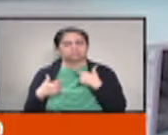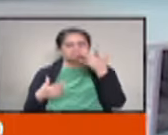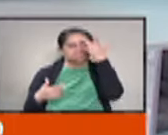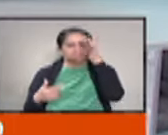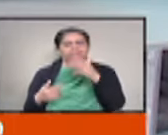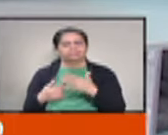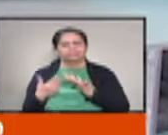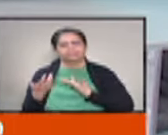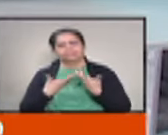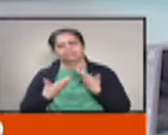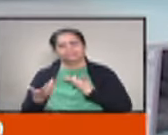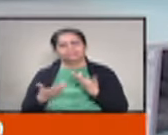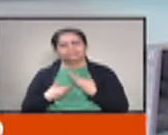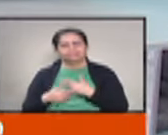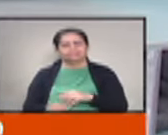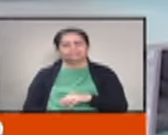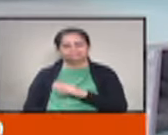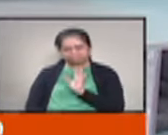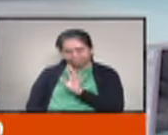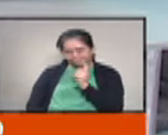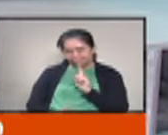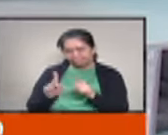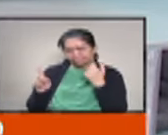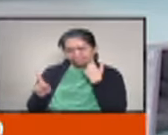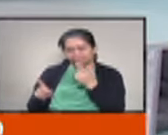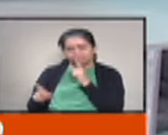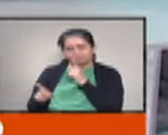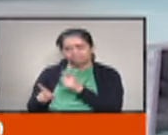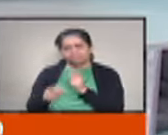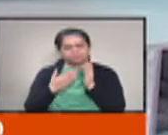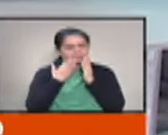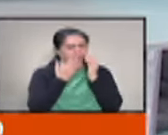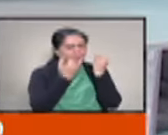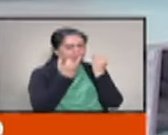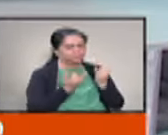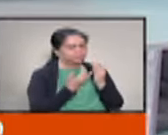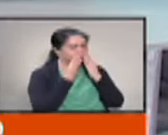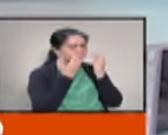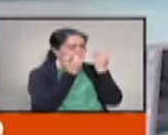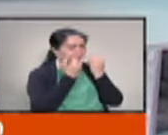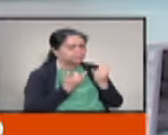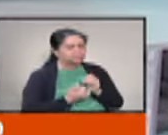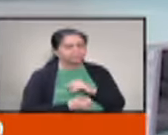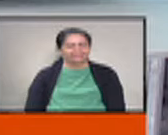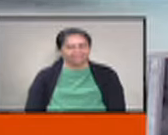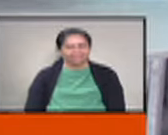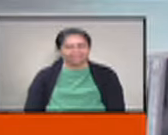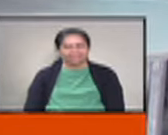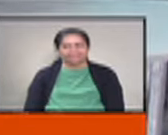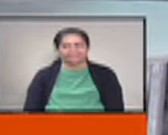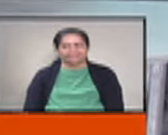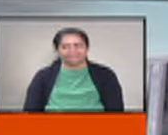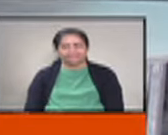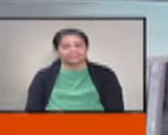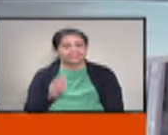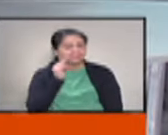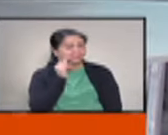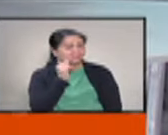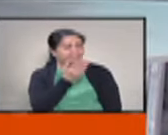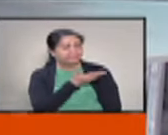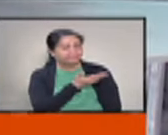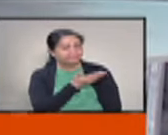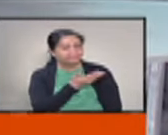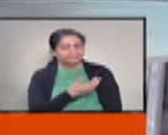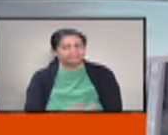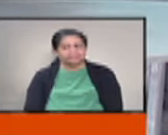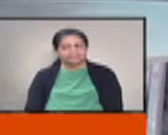magaling. Hindi mo tayo ganun. Talagang thank you, pinahangan niyo po ako. Pinahangan niyo ako. Okay, Ms. Delma? Yes